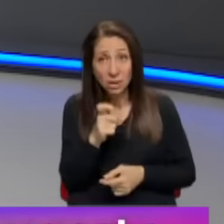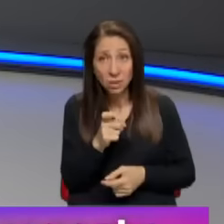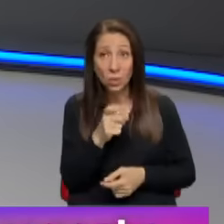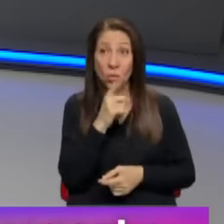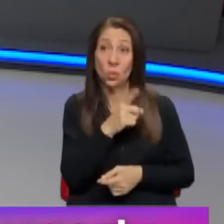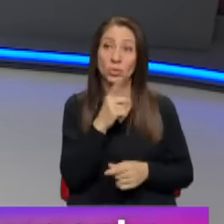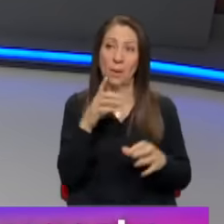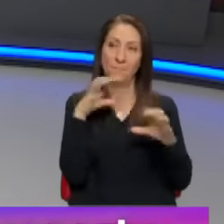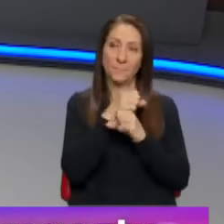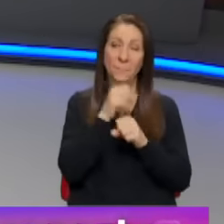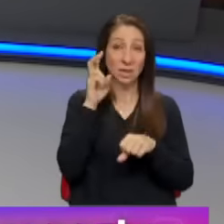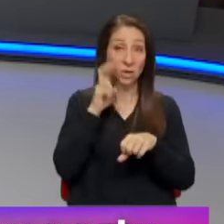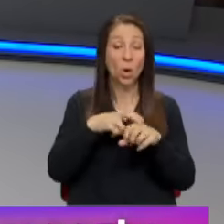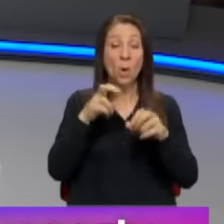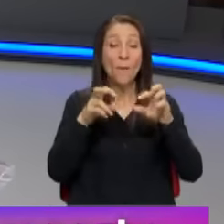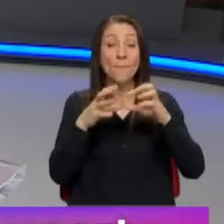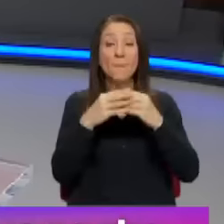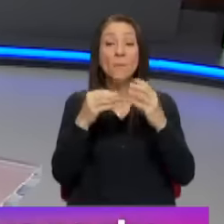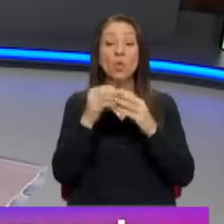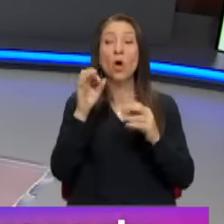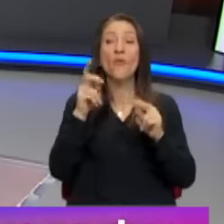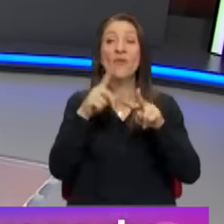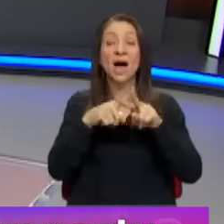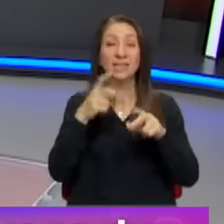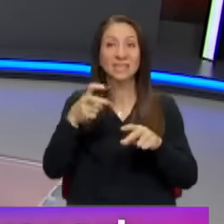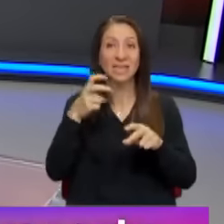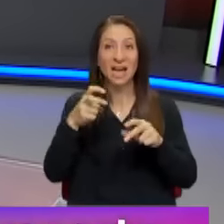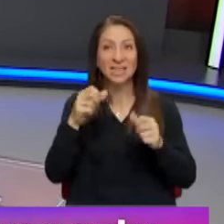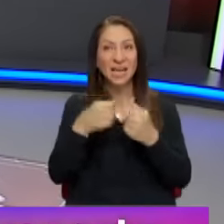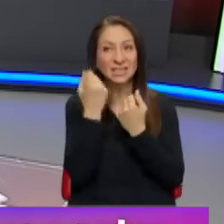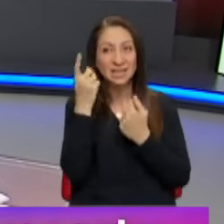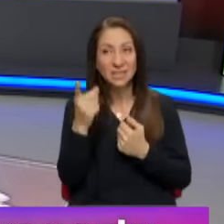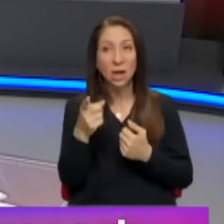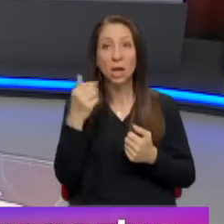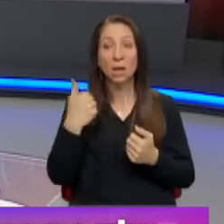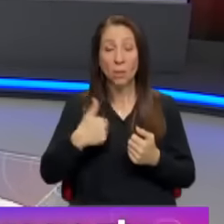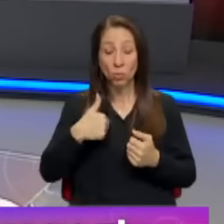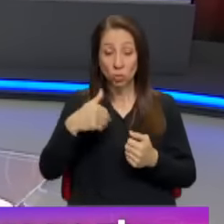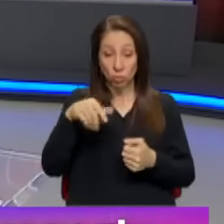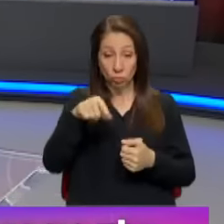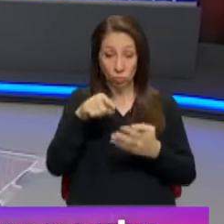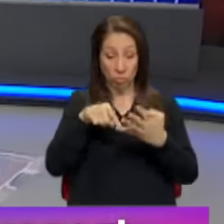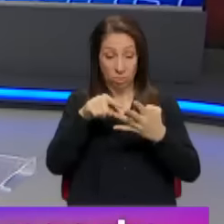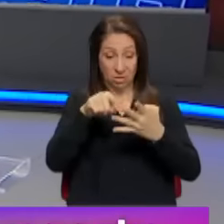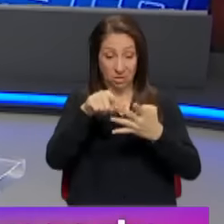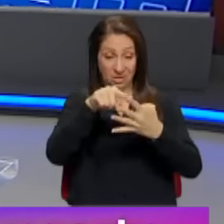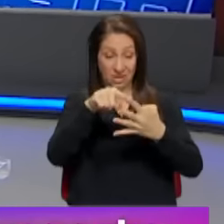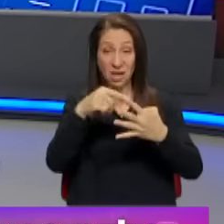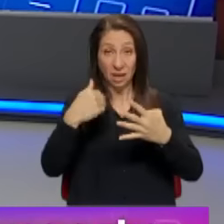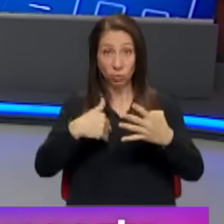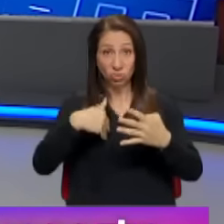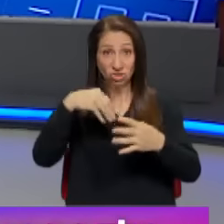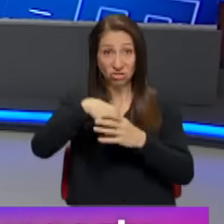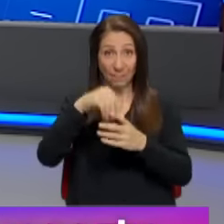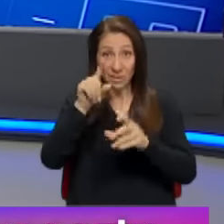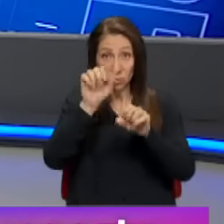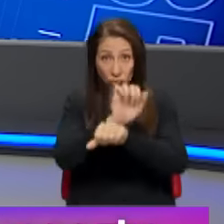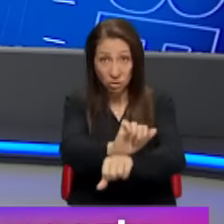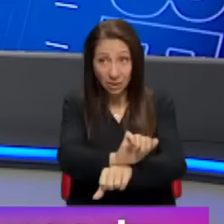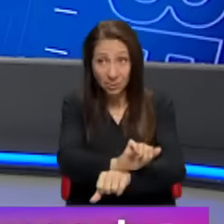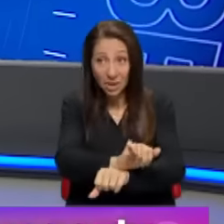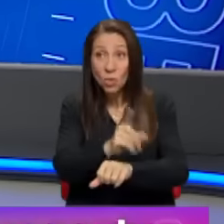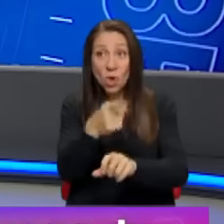Onu da hatırlatıyor. Pamukova tren faciası. Burada kamudan, kimse acaba tutuklandı mı?